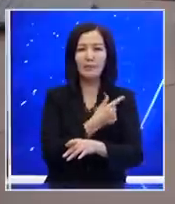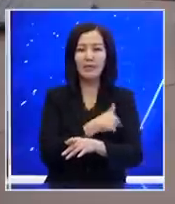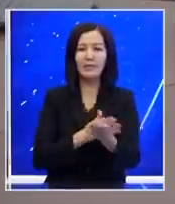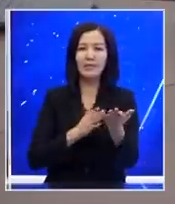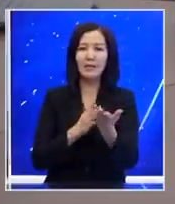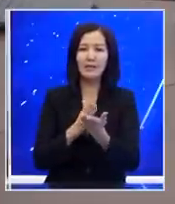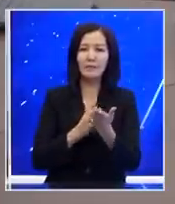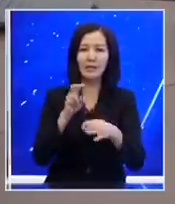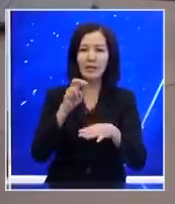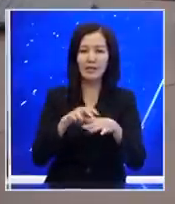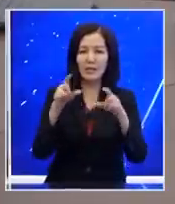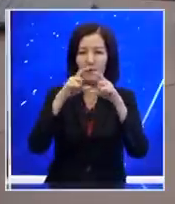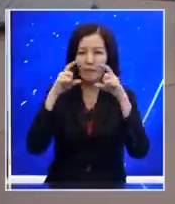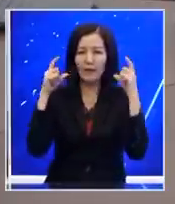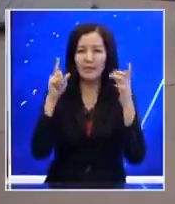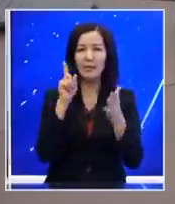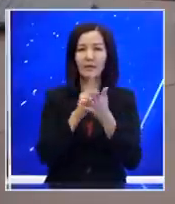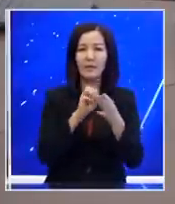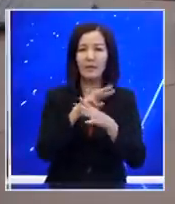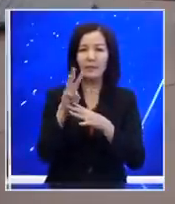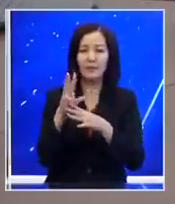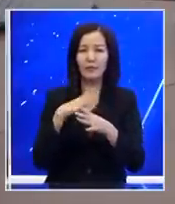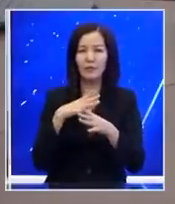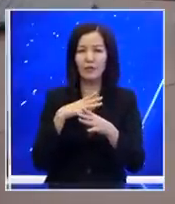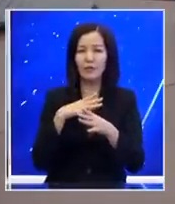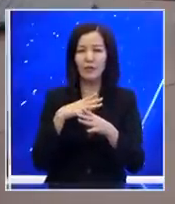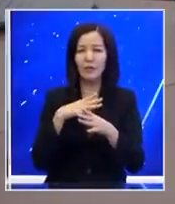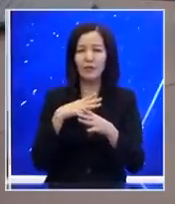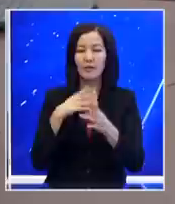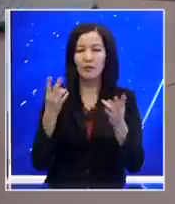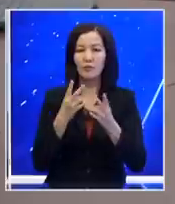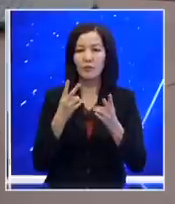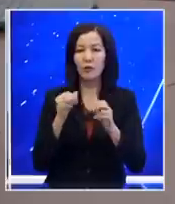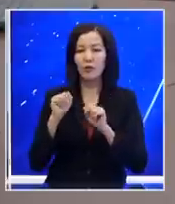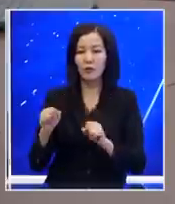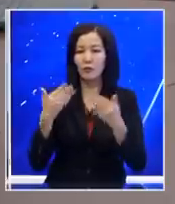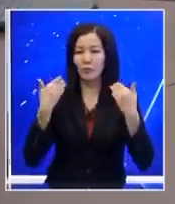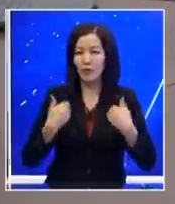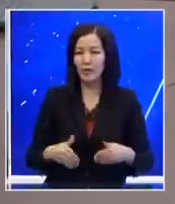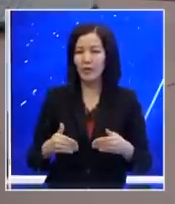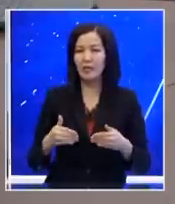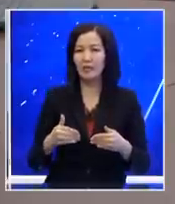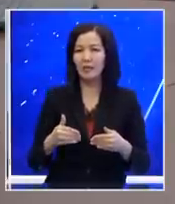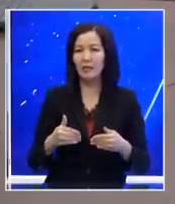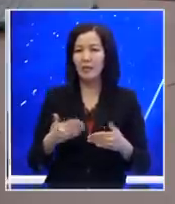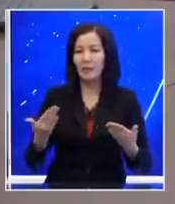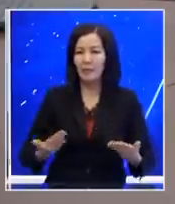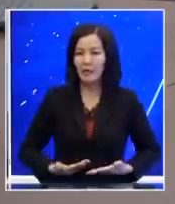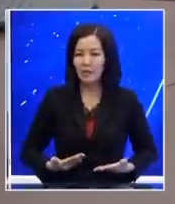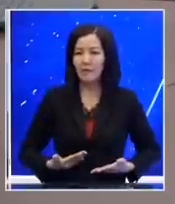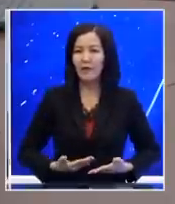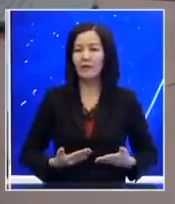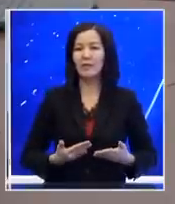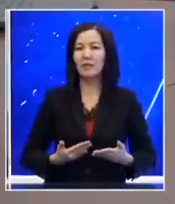вот маски, вот это как он называется, антибактериальные костюмы, средства, да. Костюмы, проживание,